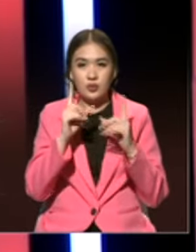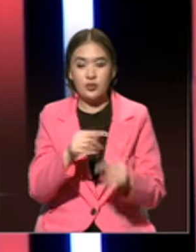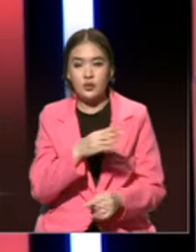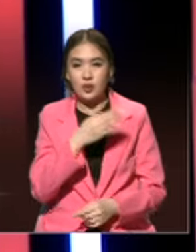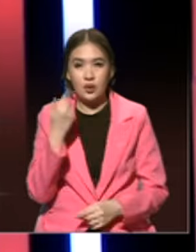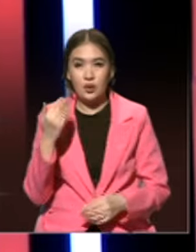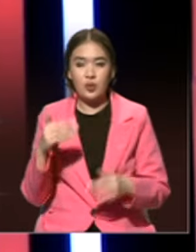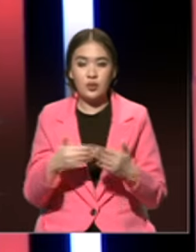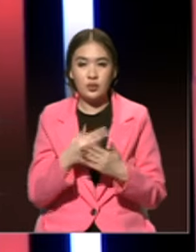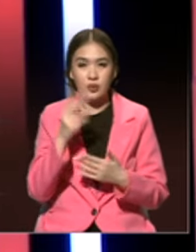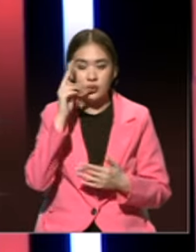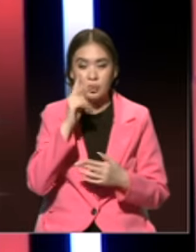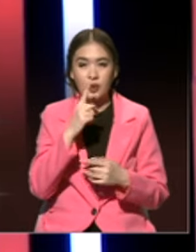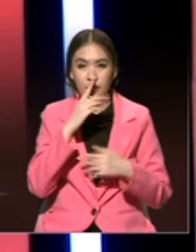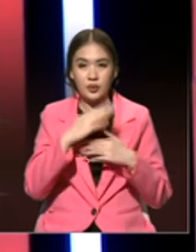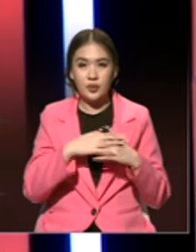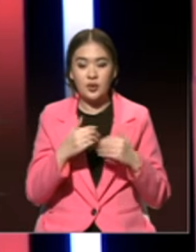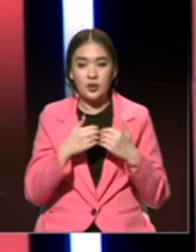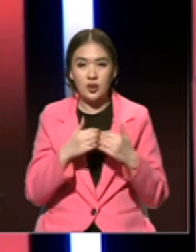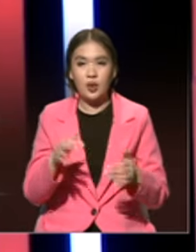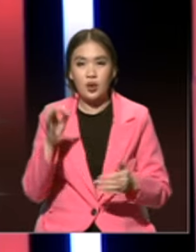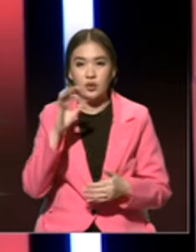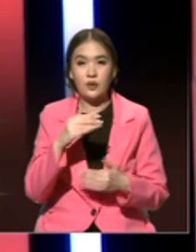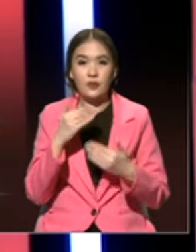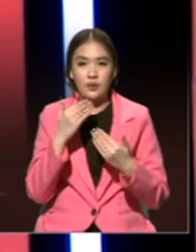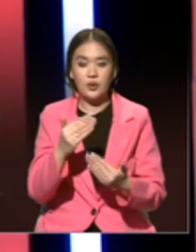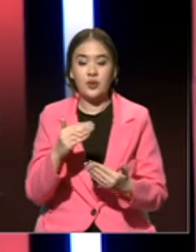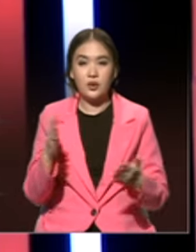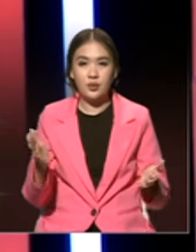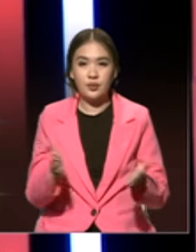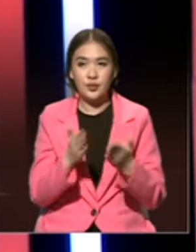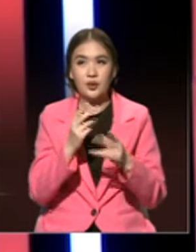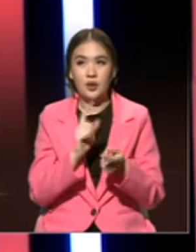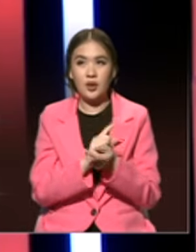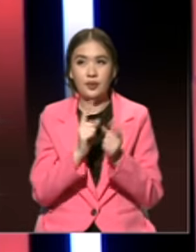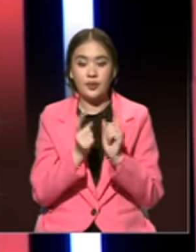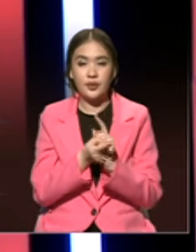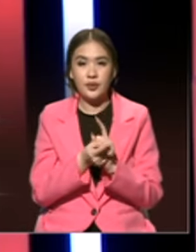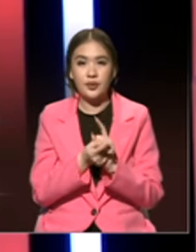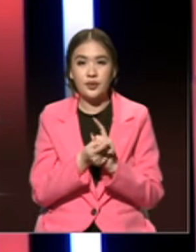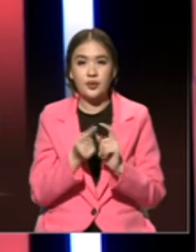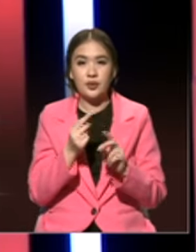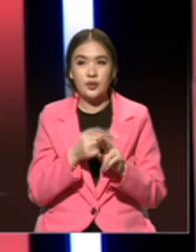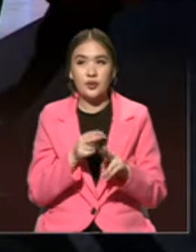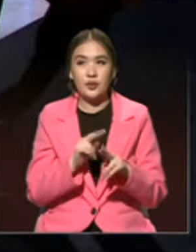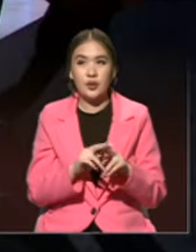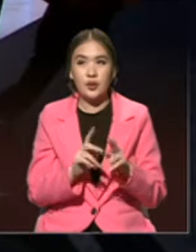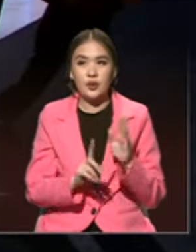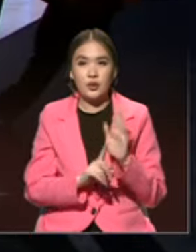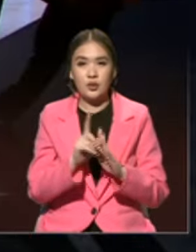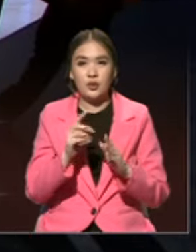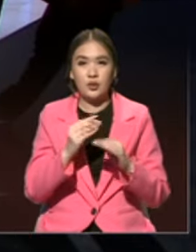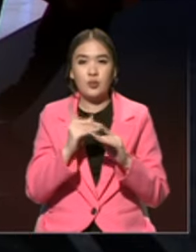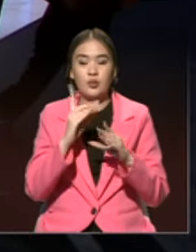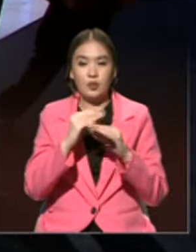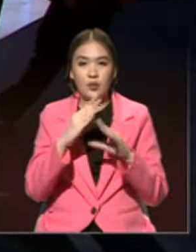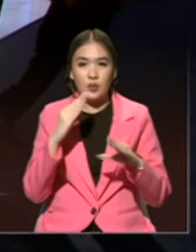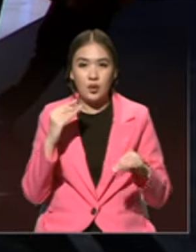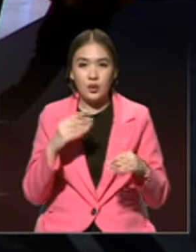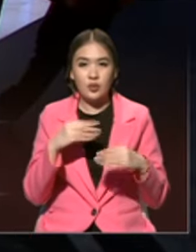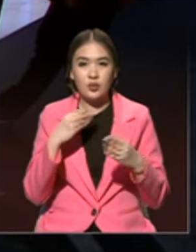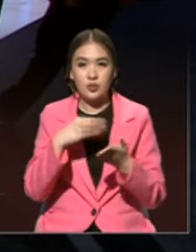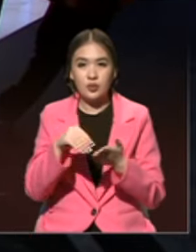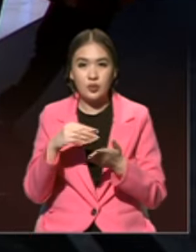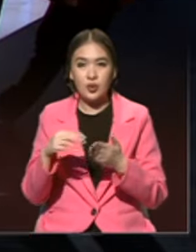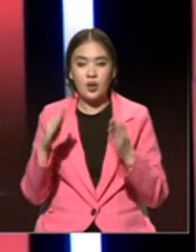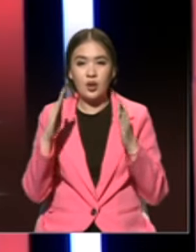Оқуды жаңадан бітірген жастарға өздеріңіз қолдау көрсетіп, керісінше бір жағадан басып, бір жеңнен қол шығарып, өздеріңіз көлік алып, үй алып бермейсіздер ма? Арасында